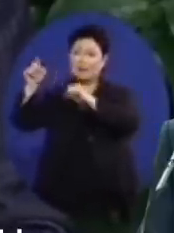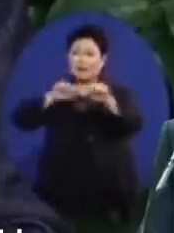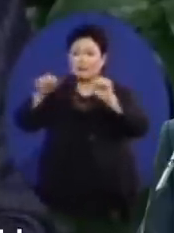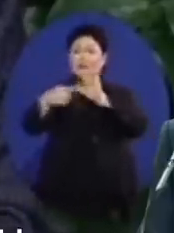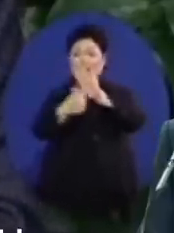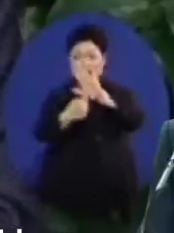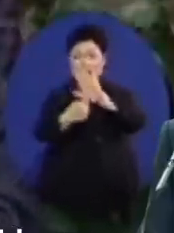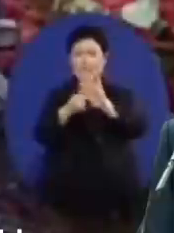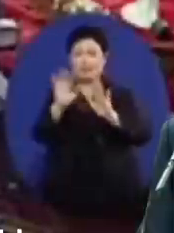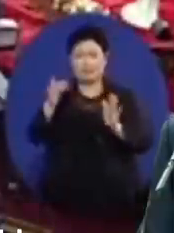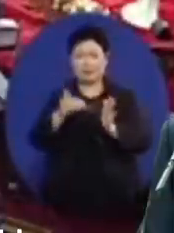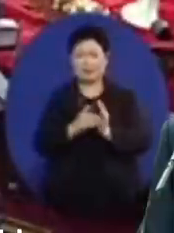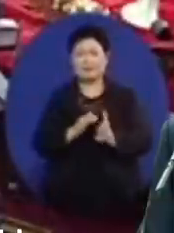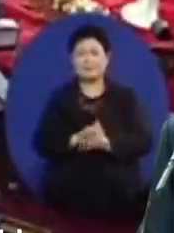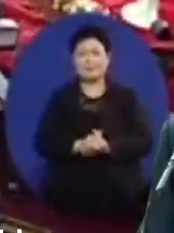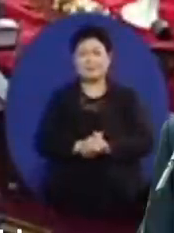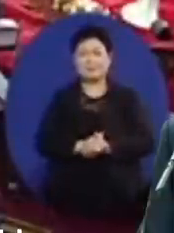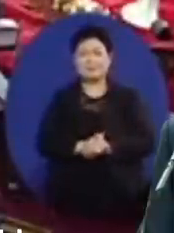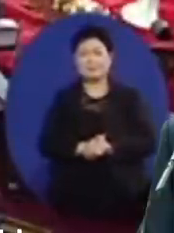것입니다.